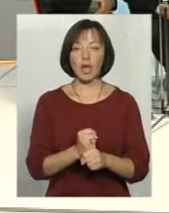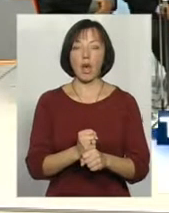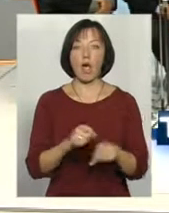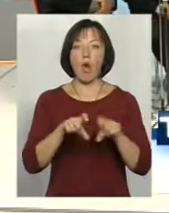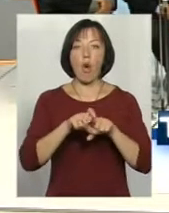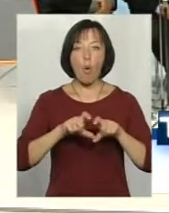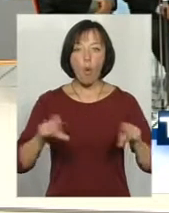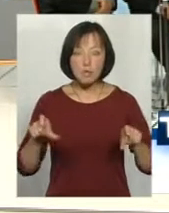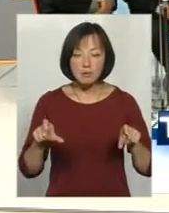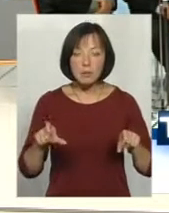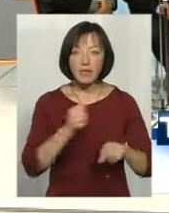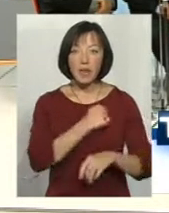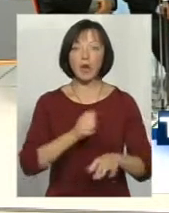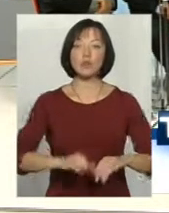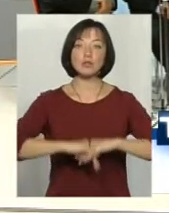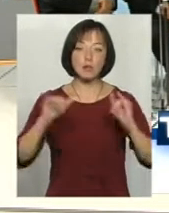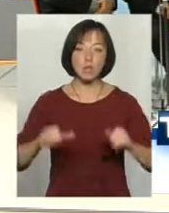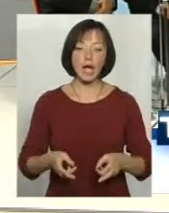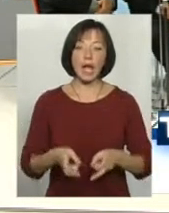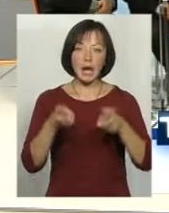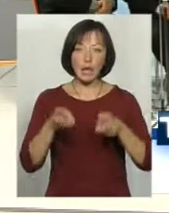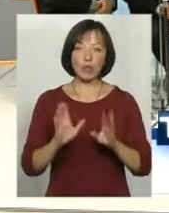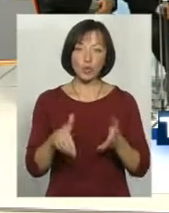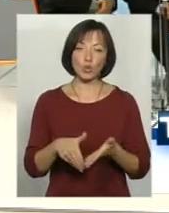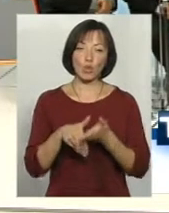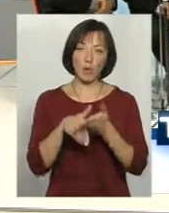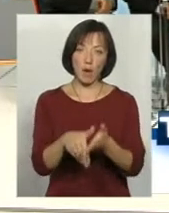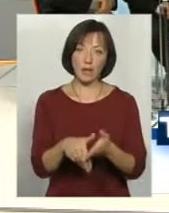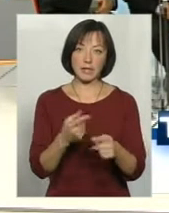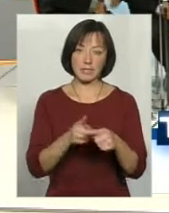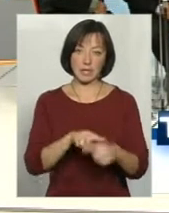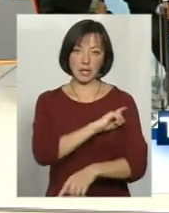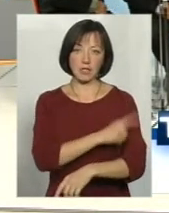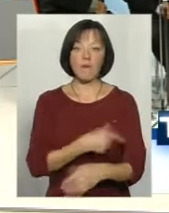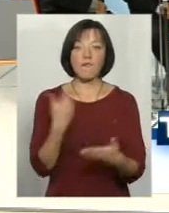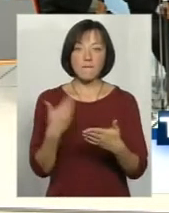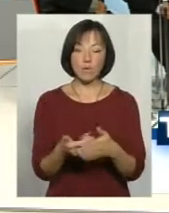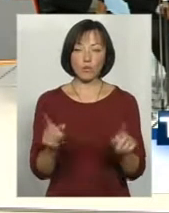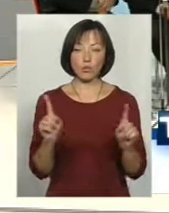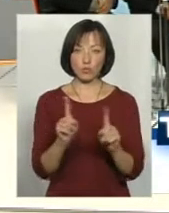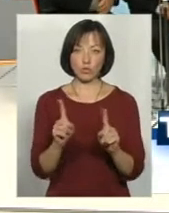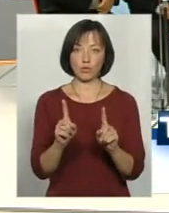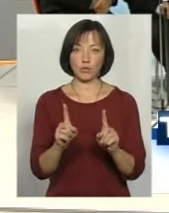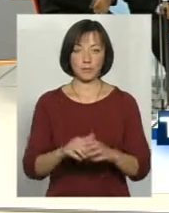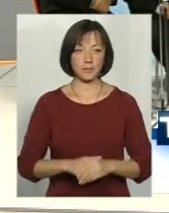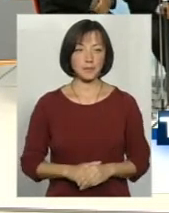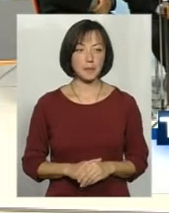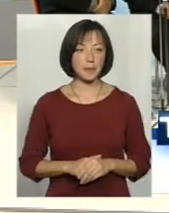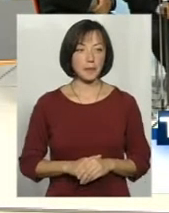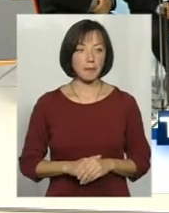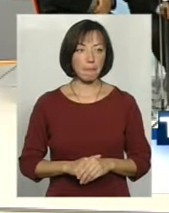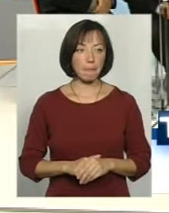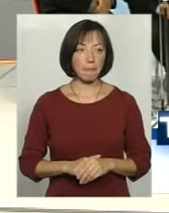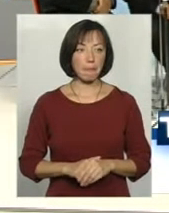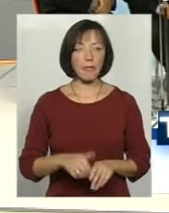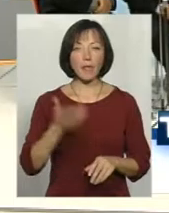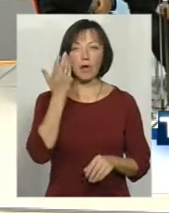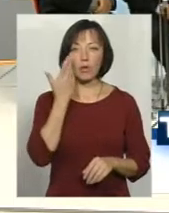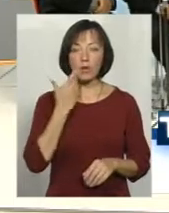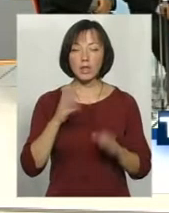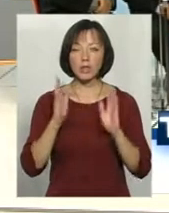госпіталю збільшується. І ліфт буде допомагати цій інтенсивності. Ось що ми відступати ми не будемо. Будь ласка. Коли буде